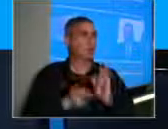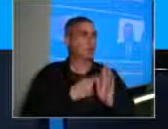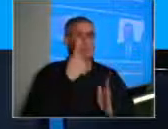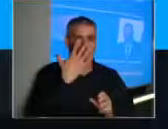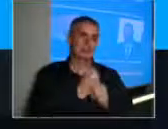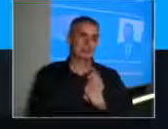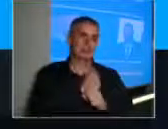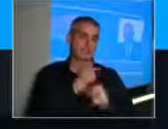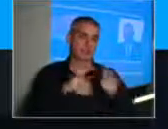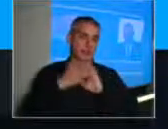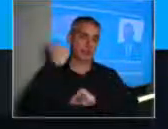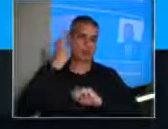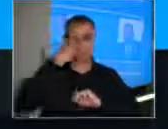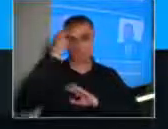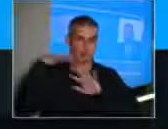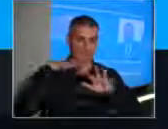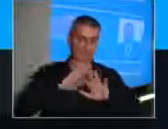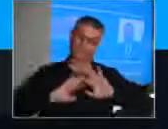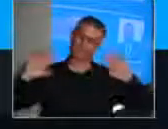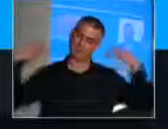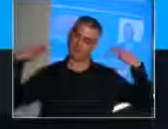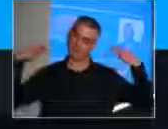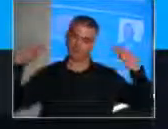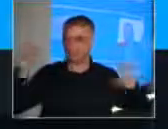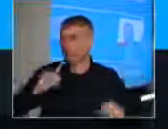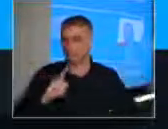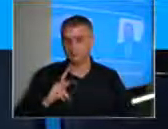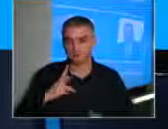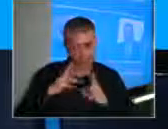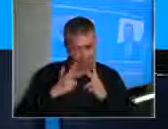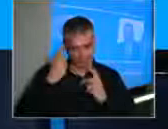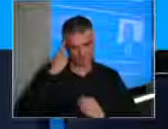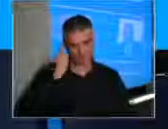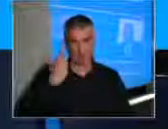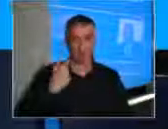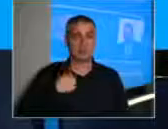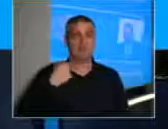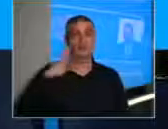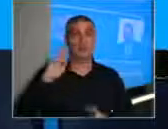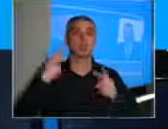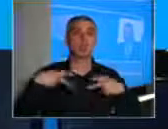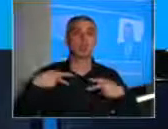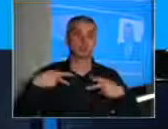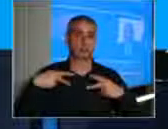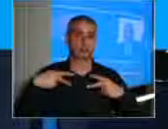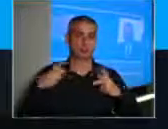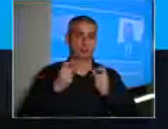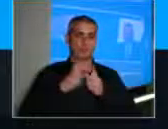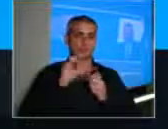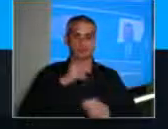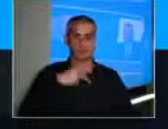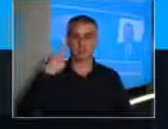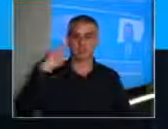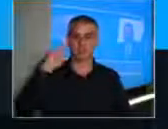זה עבד בפרוט הקודמות עם הערבים. חלס. לא... הציבור, הציבור אינטליגנטי. אני יותר חושש מהמפלגה של